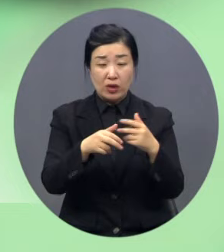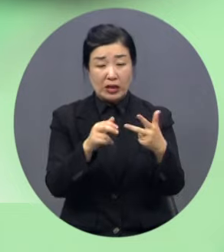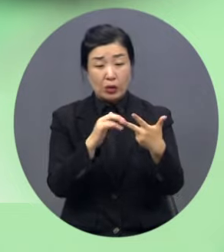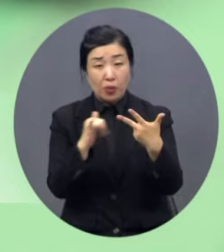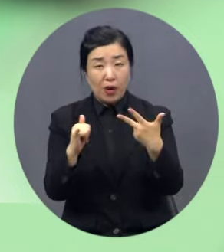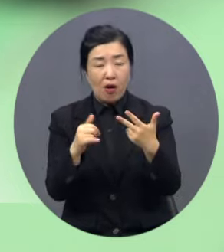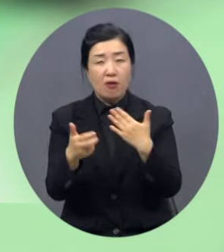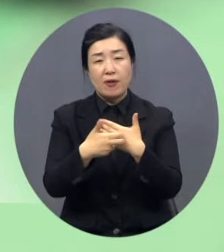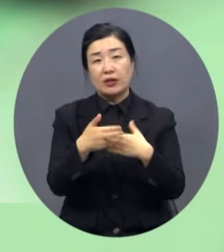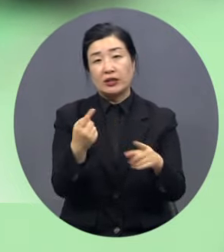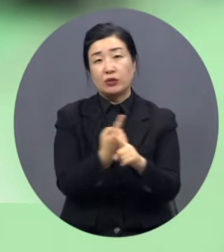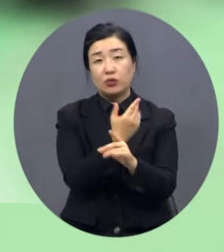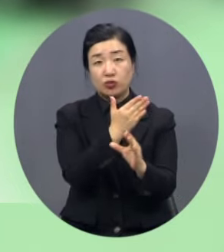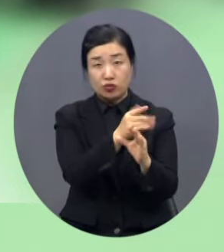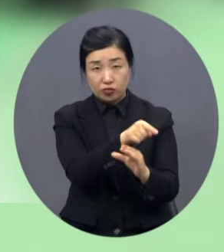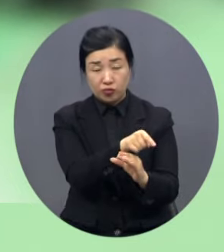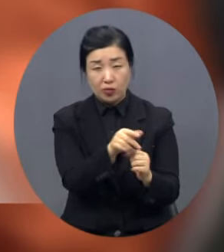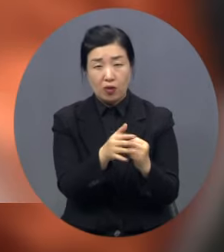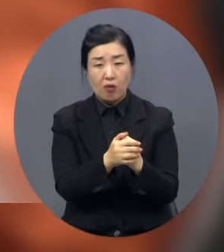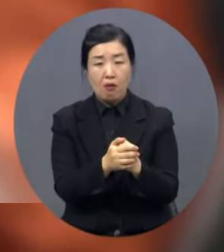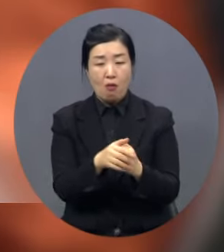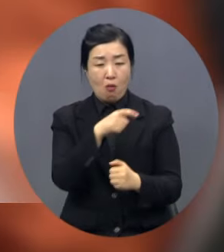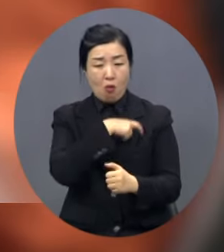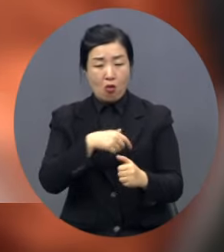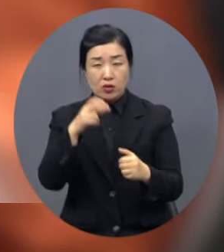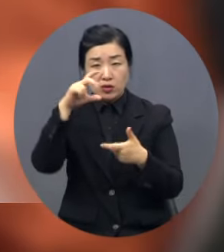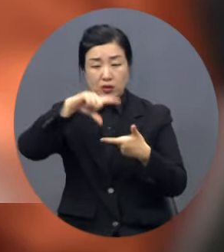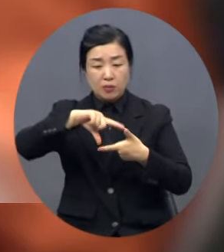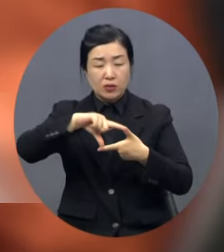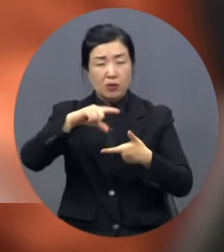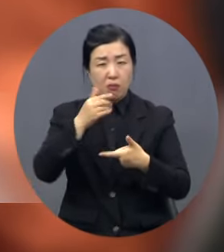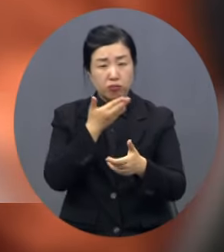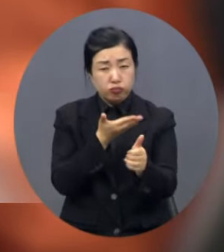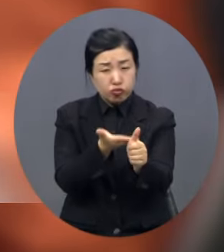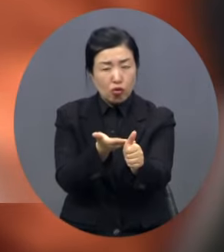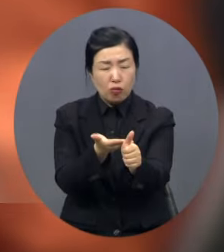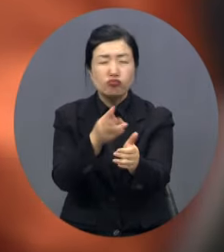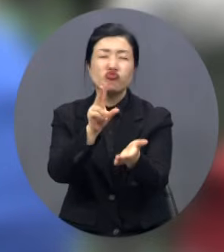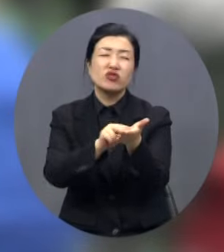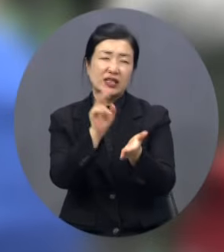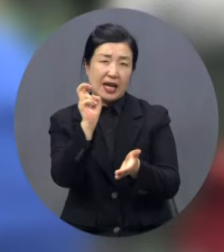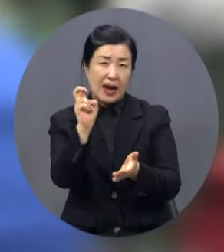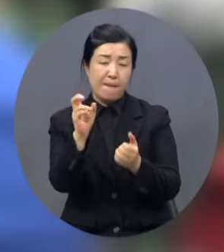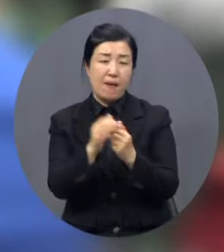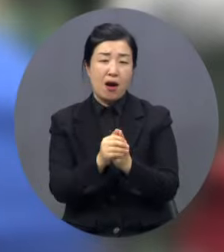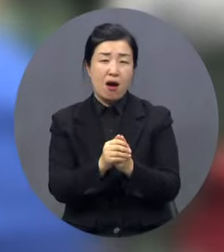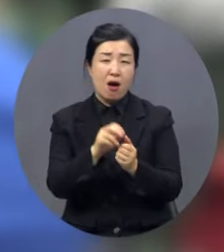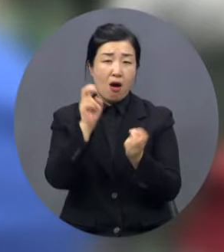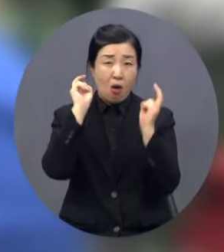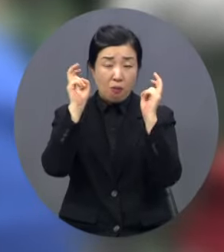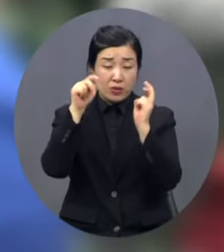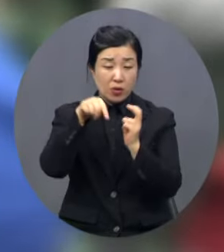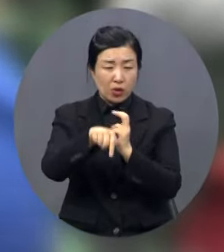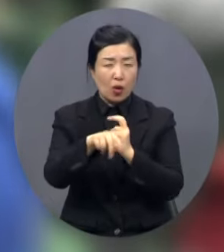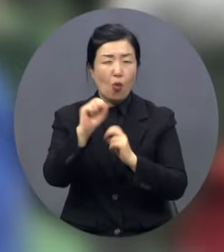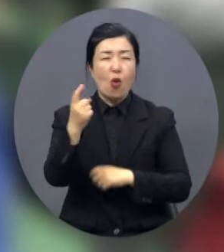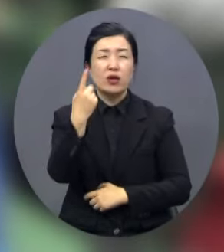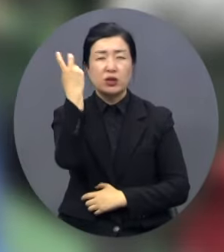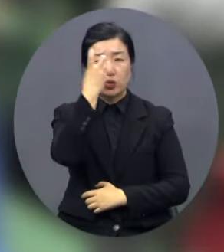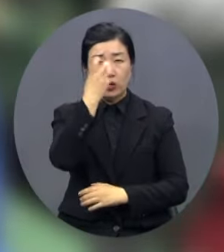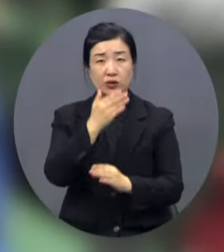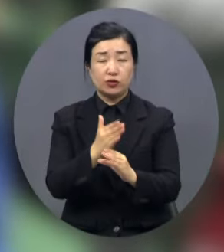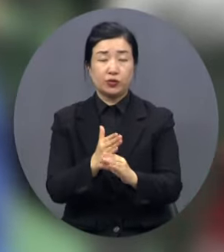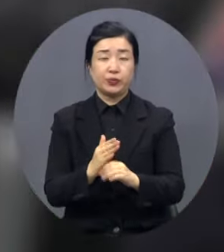받았습니다 보건 당국은 점심으로 제공된 도시락에서 문제가 생긴 것으로 보고 나품 업체 등을 상대로 원인 조사를